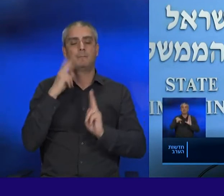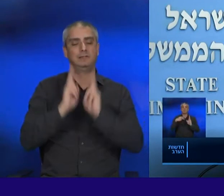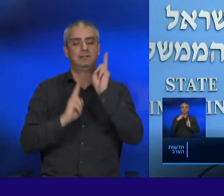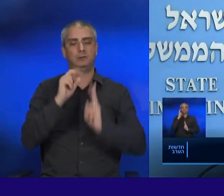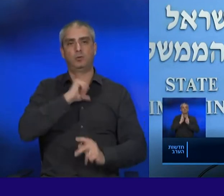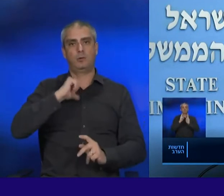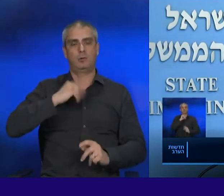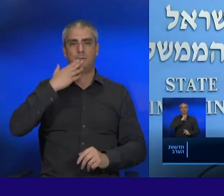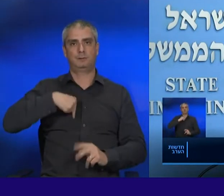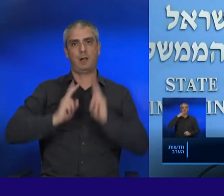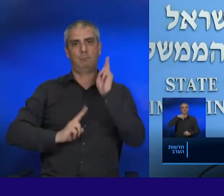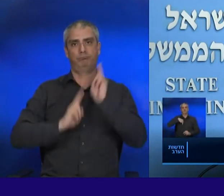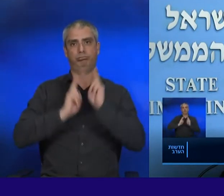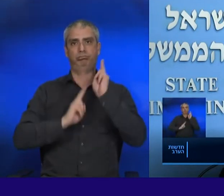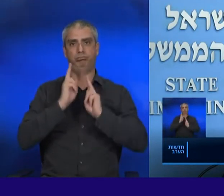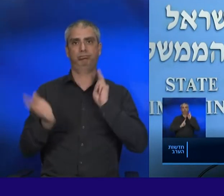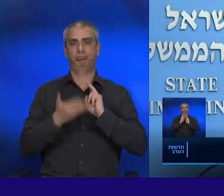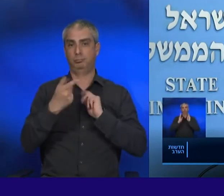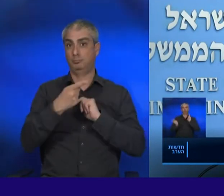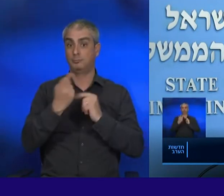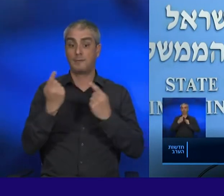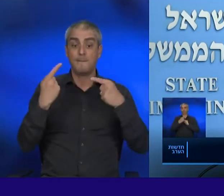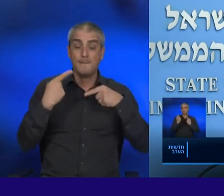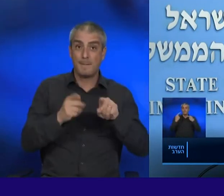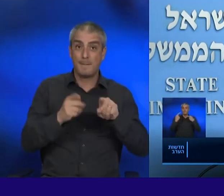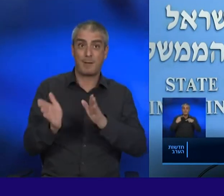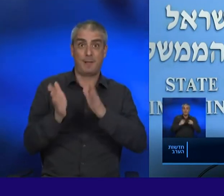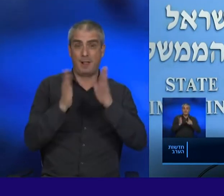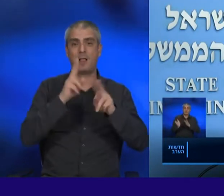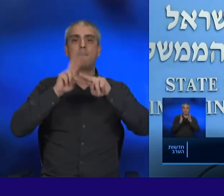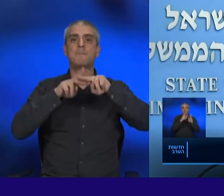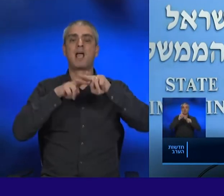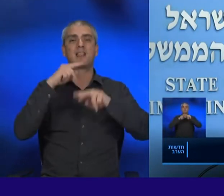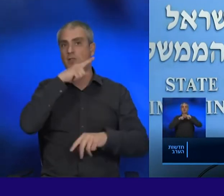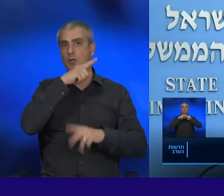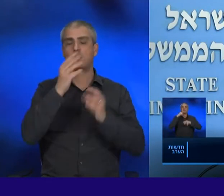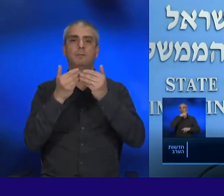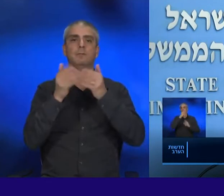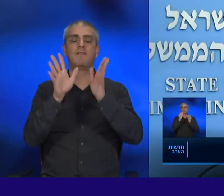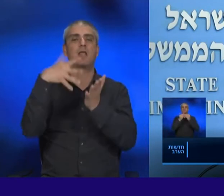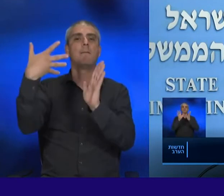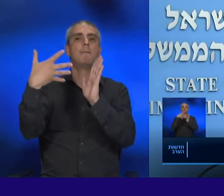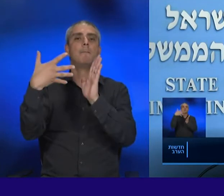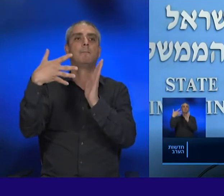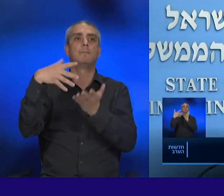עצמי בישראל. במקביל, מגן דוד אדום יפתח מדע